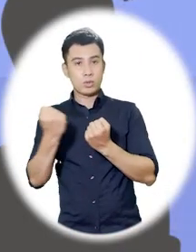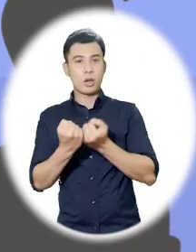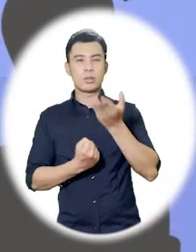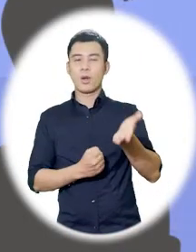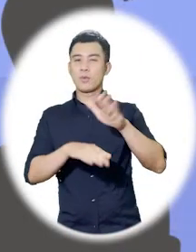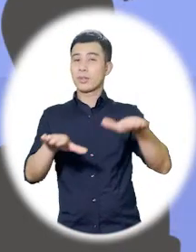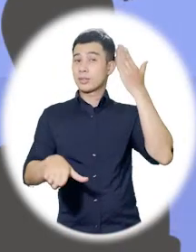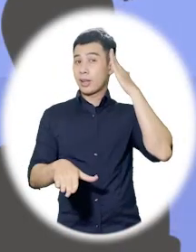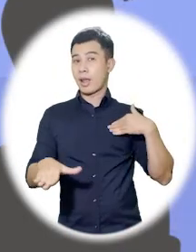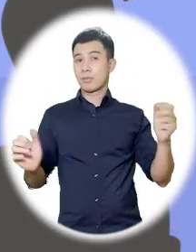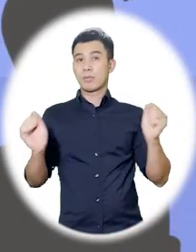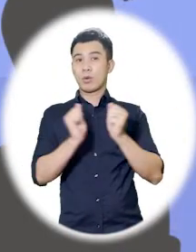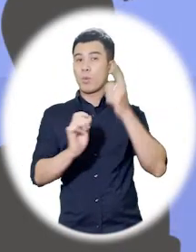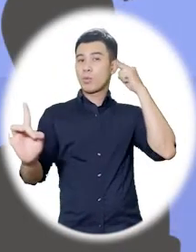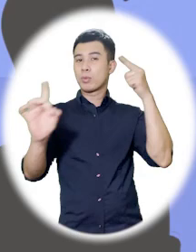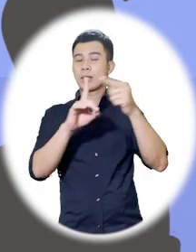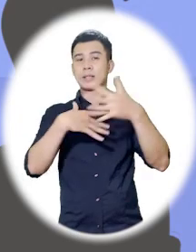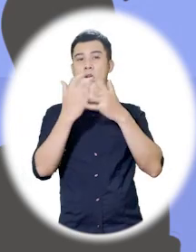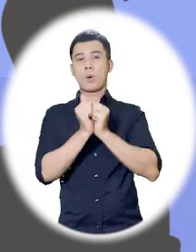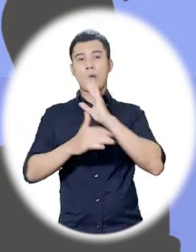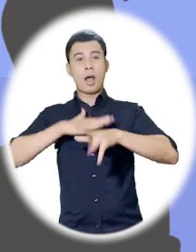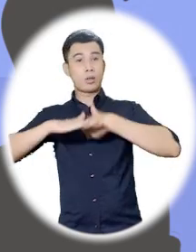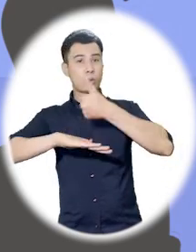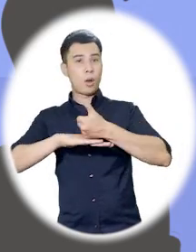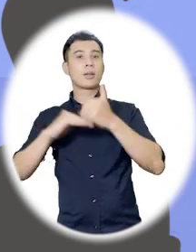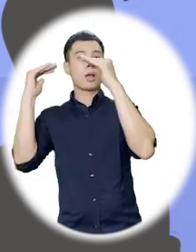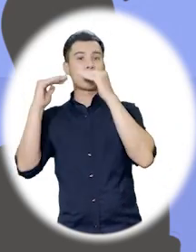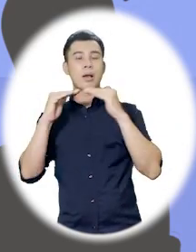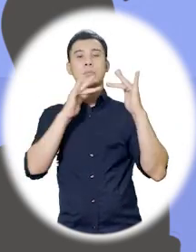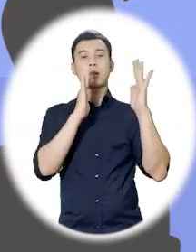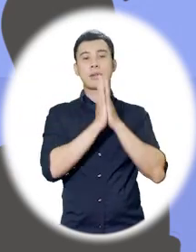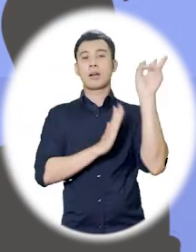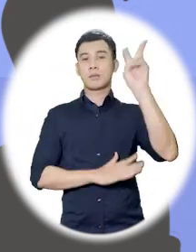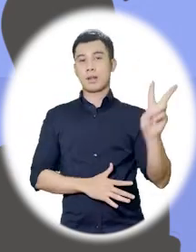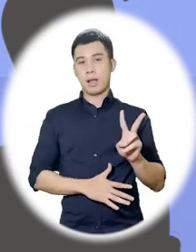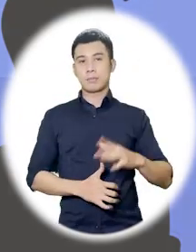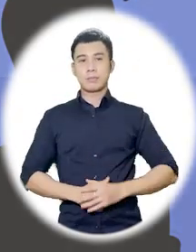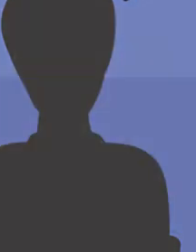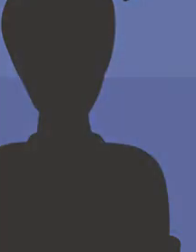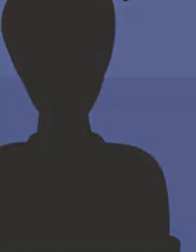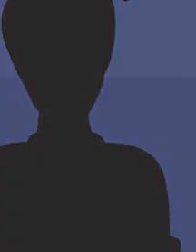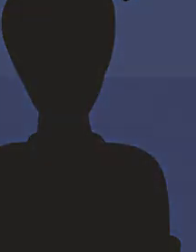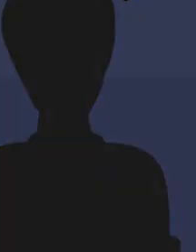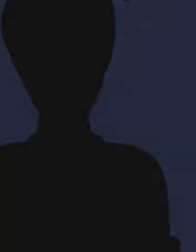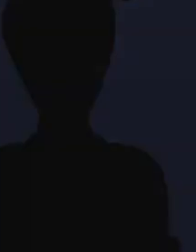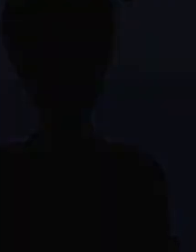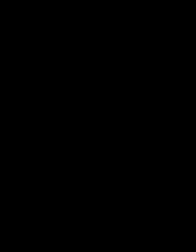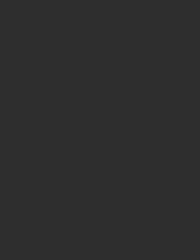nữ và trẻ em bị bạo lực, hướng đến một xã hội an toàn, công bằng và bình đẳng tại Việt Nam.